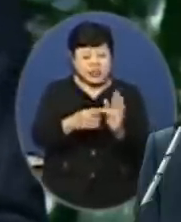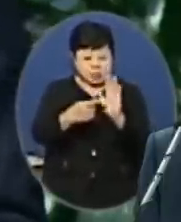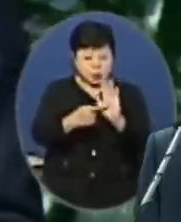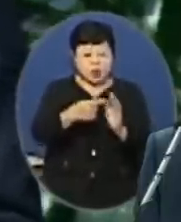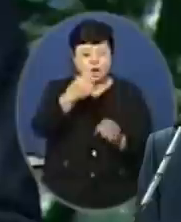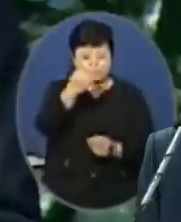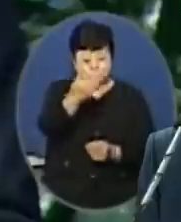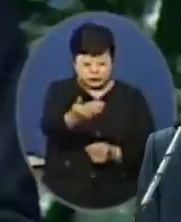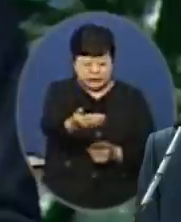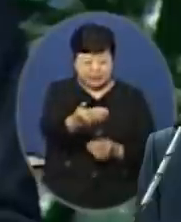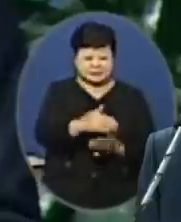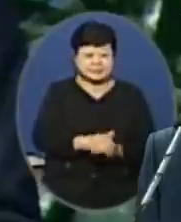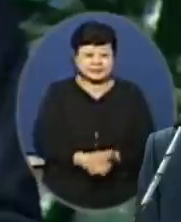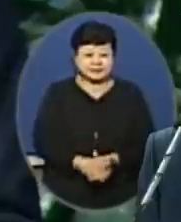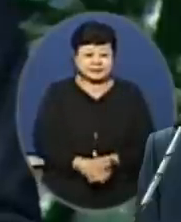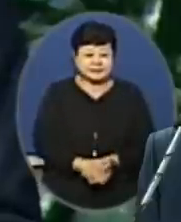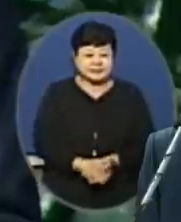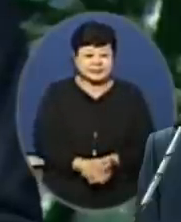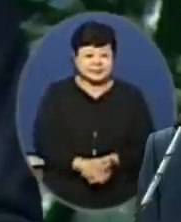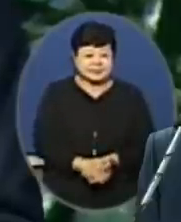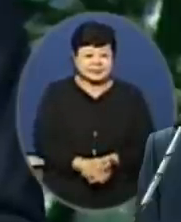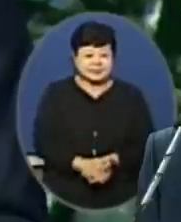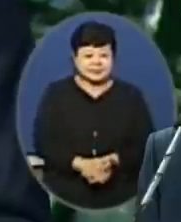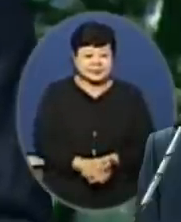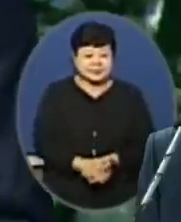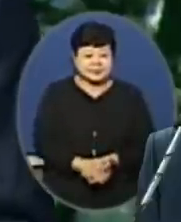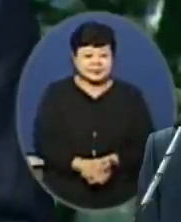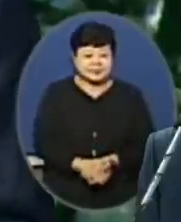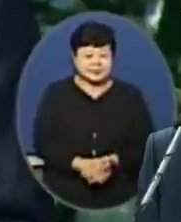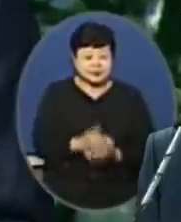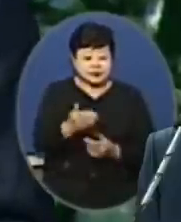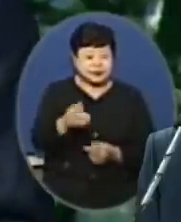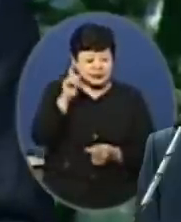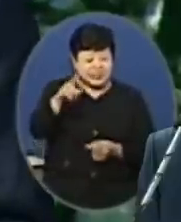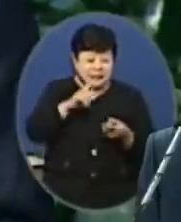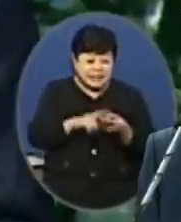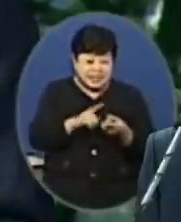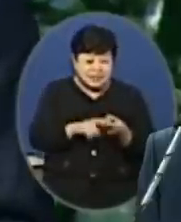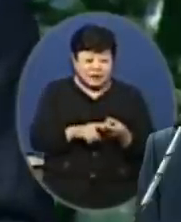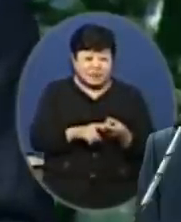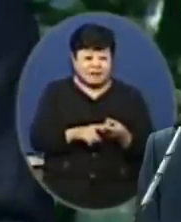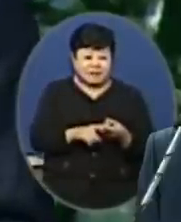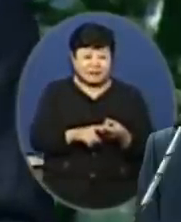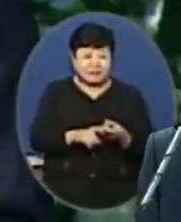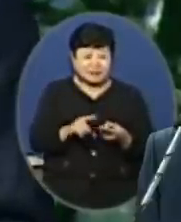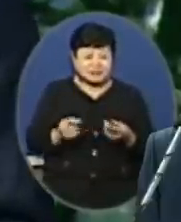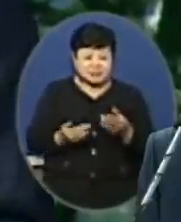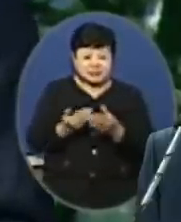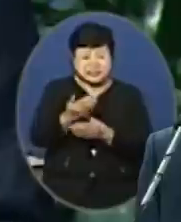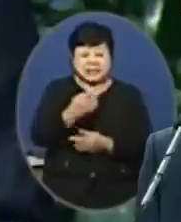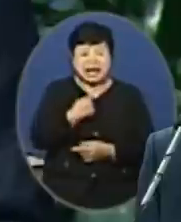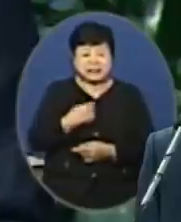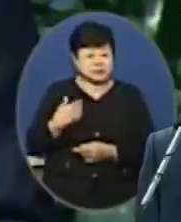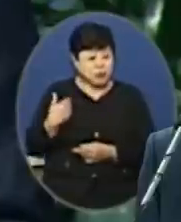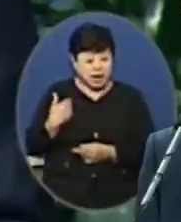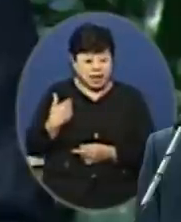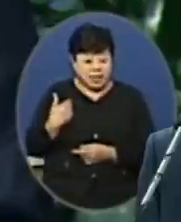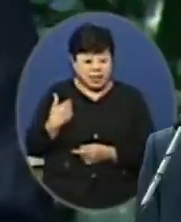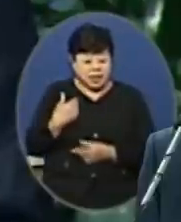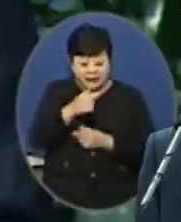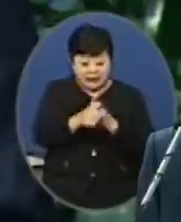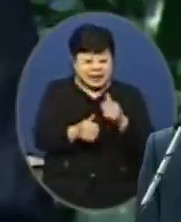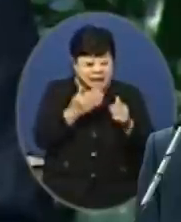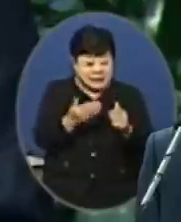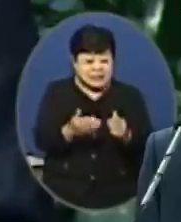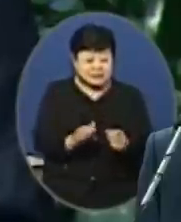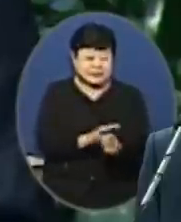일을 알려주리라고 하는 것입니다. 여러분이 내일에 여러분이 어떠한 일을 당할지 모르지만은